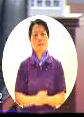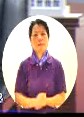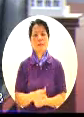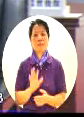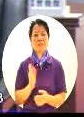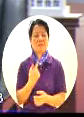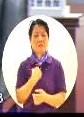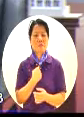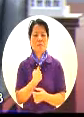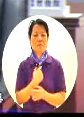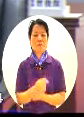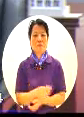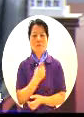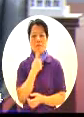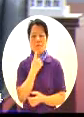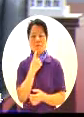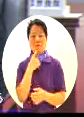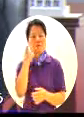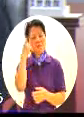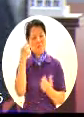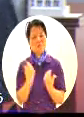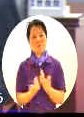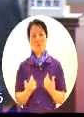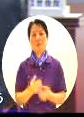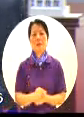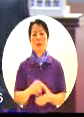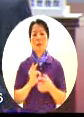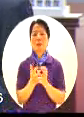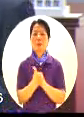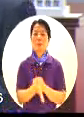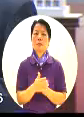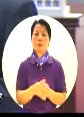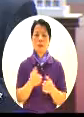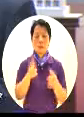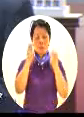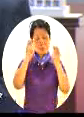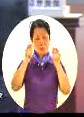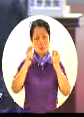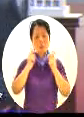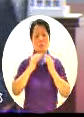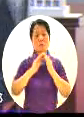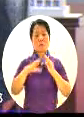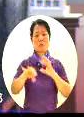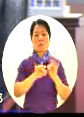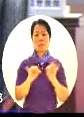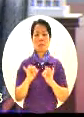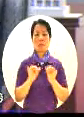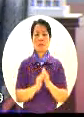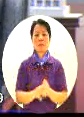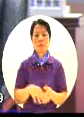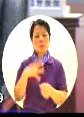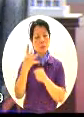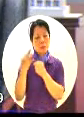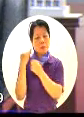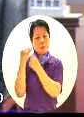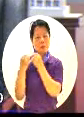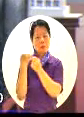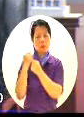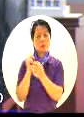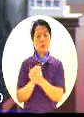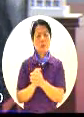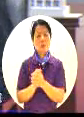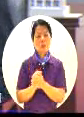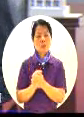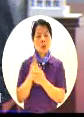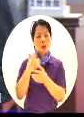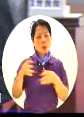个人是持着负面。为啥物呢？因为我感觉高雄的土地哈，真正这几年来差了